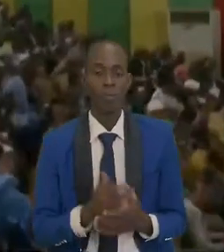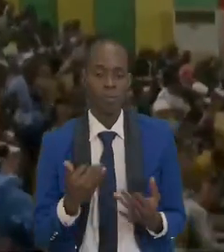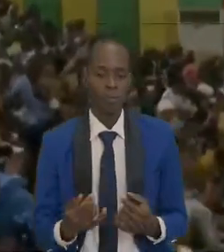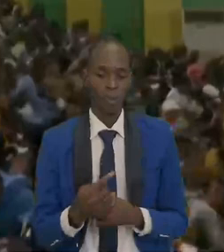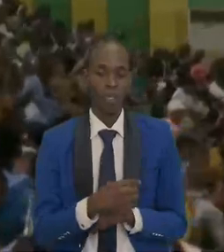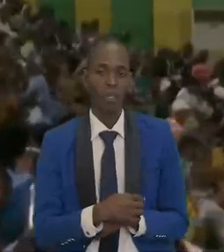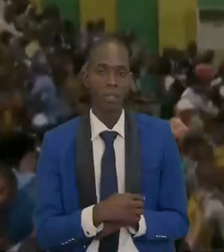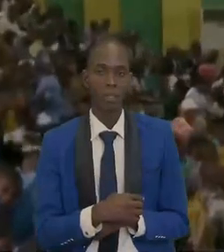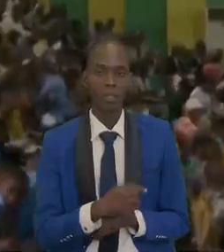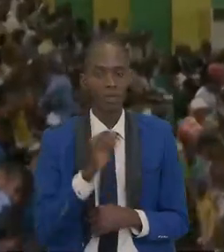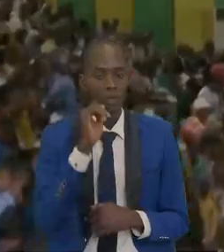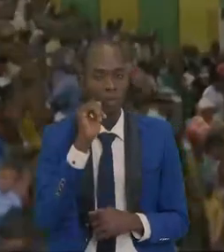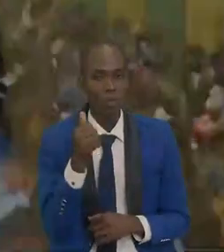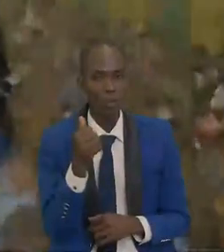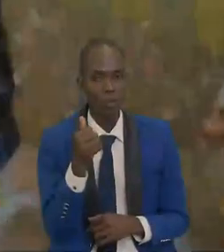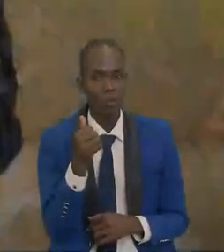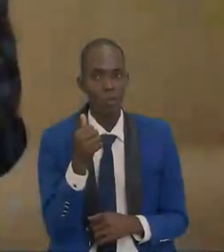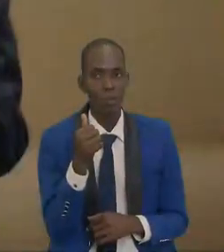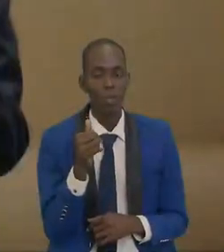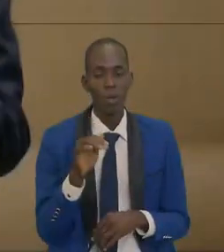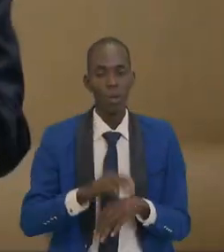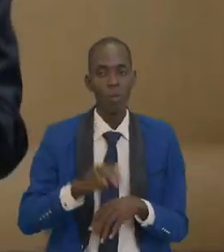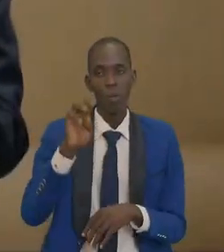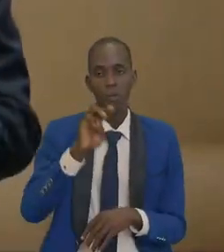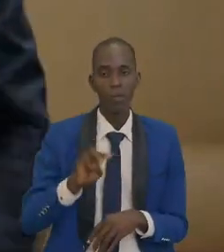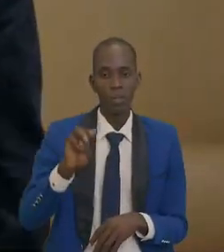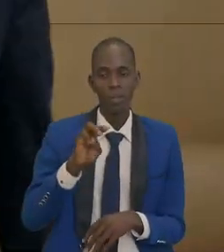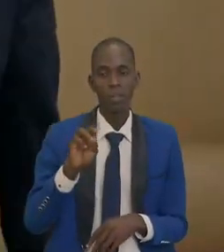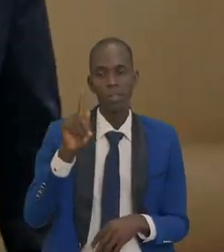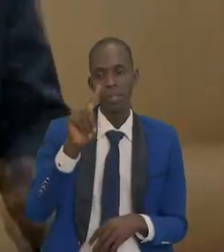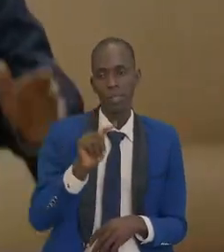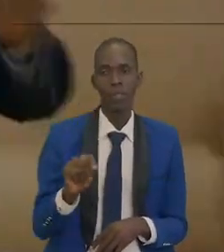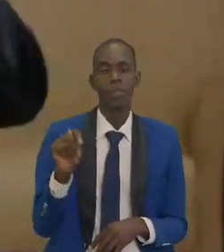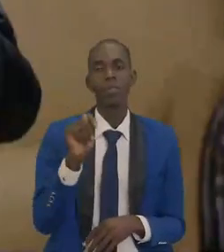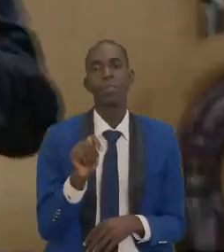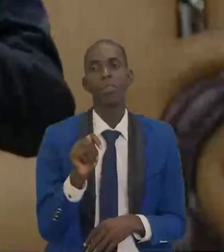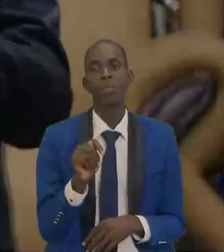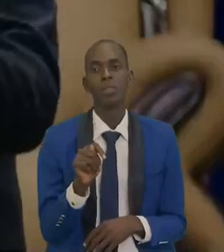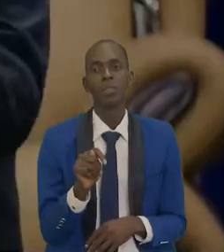Aujourd'hui, demain, lundi, mardi.